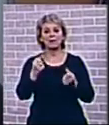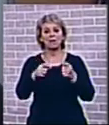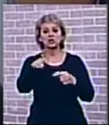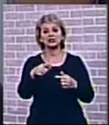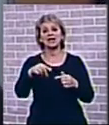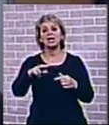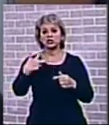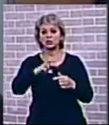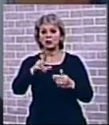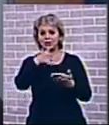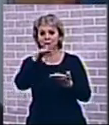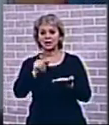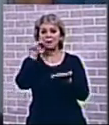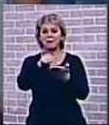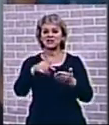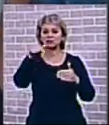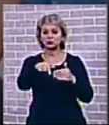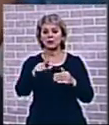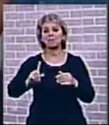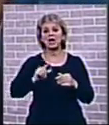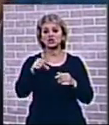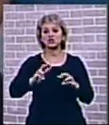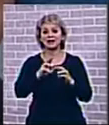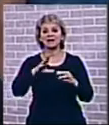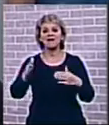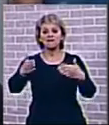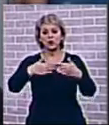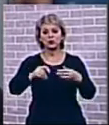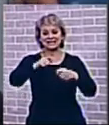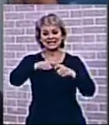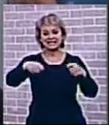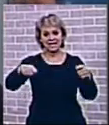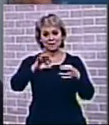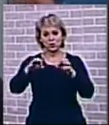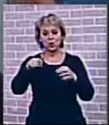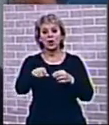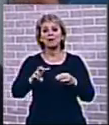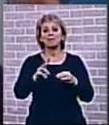около получаса не могла попасть внутрь пожарные, потому что ворота были цепью затянуты, и